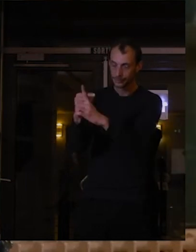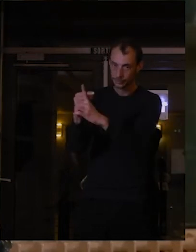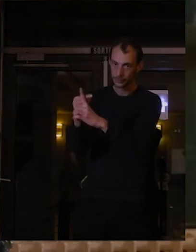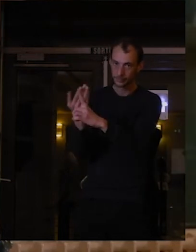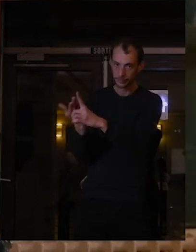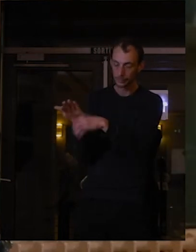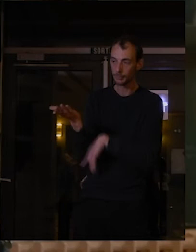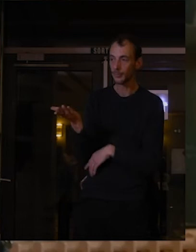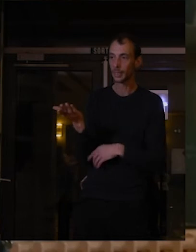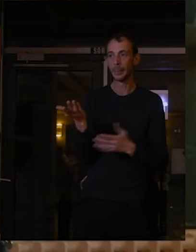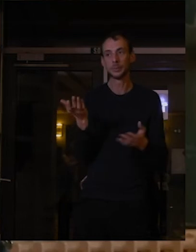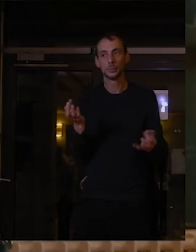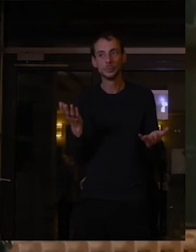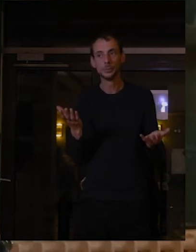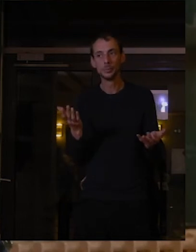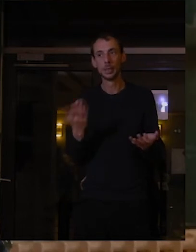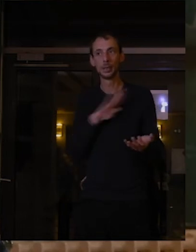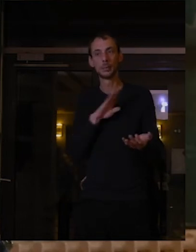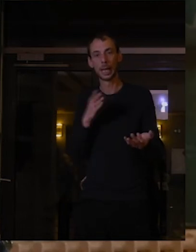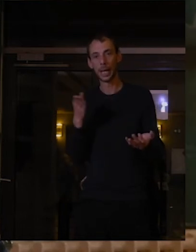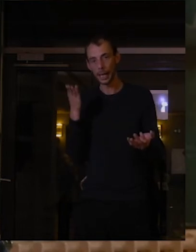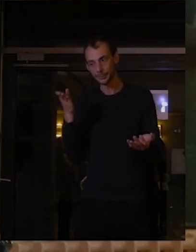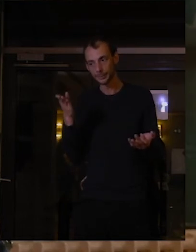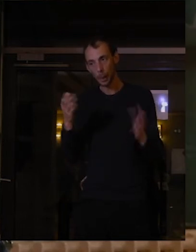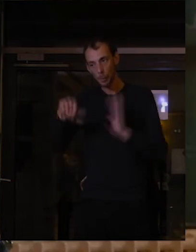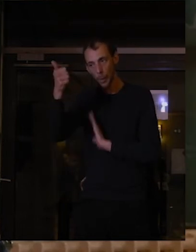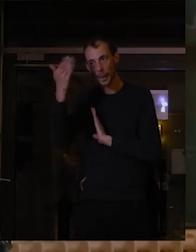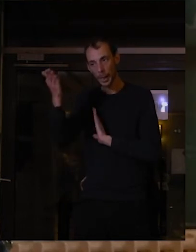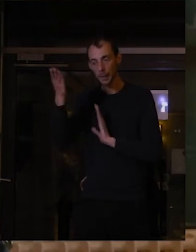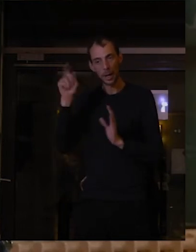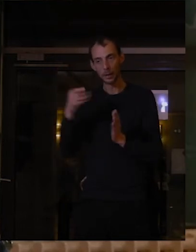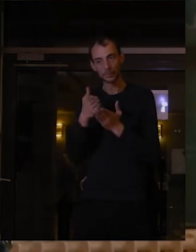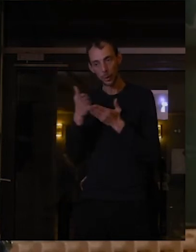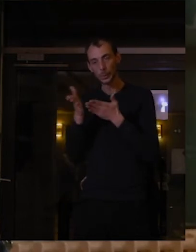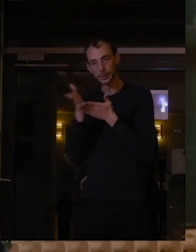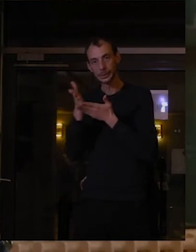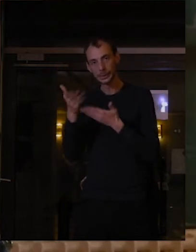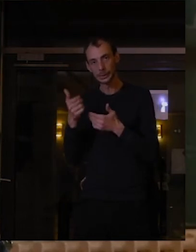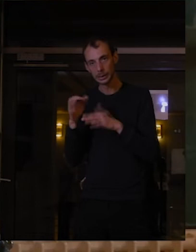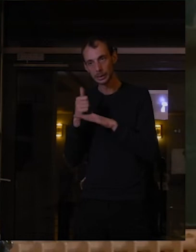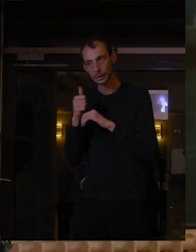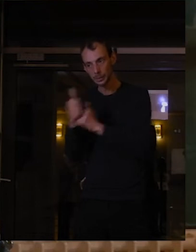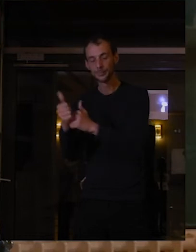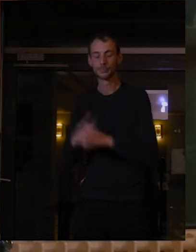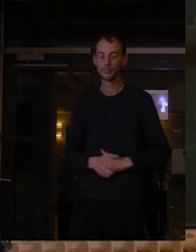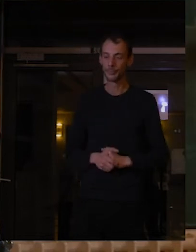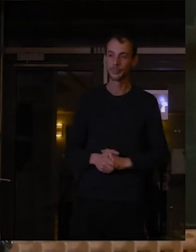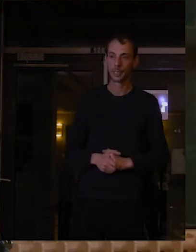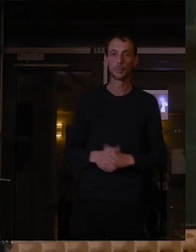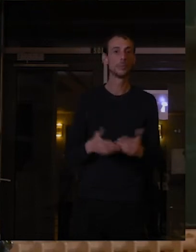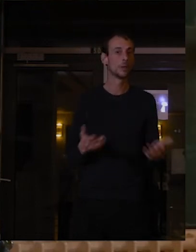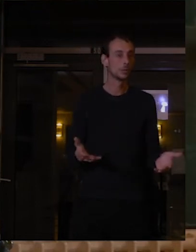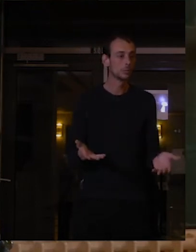les choses aussi passent par là et avancent par ce biais. Et je veux dire par là que, aujourd'hui, vous avez un certain nombre de